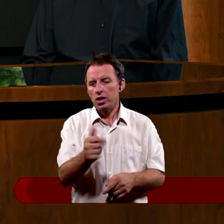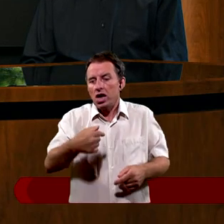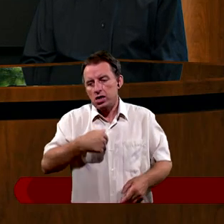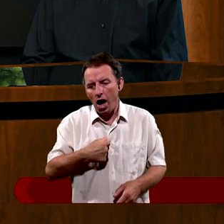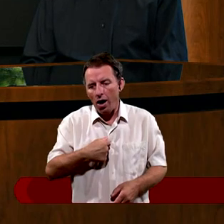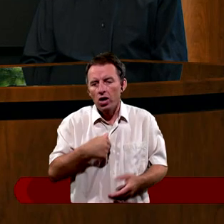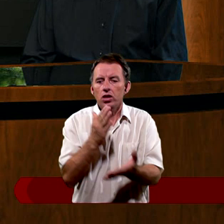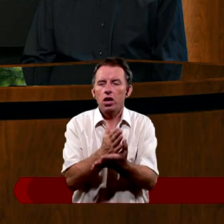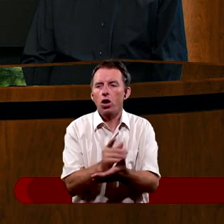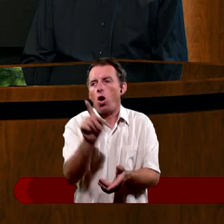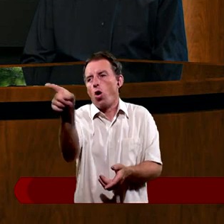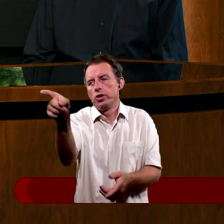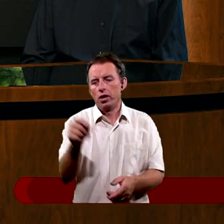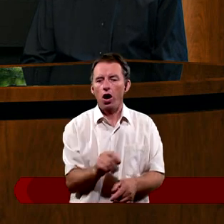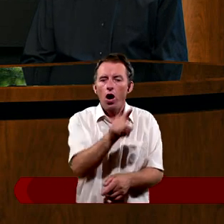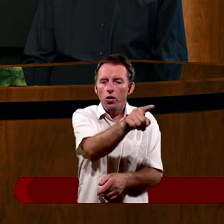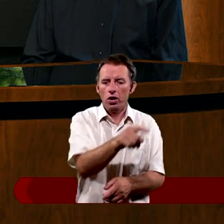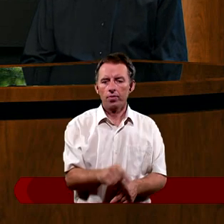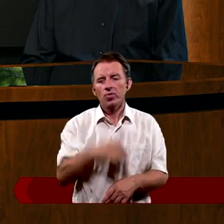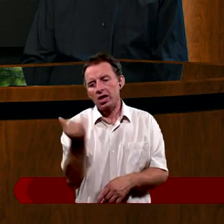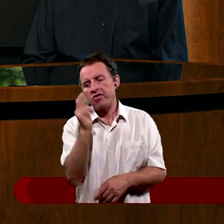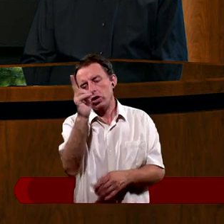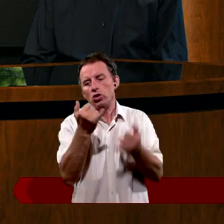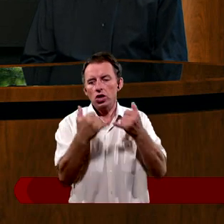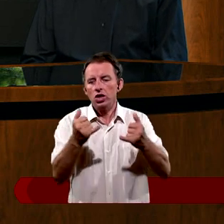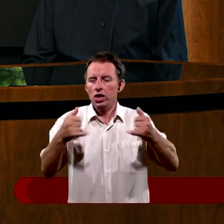Nie ja, tylko on, oni.